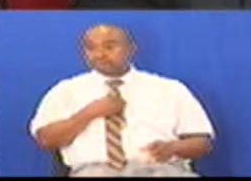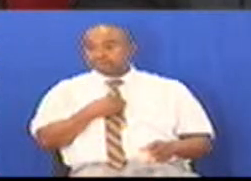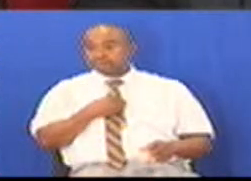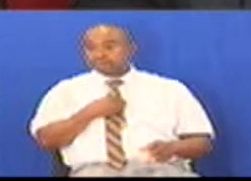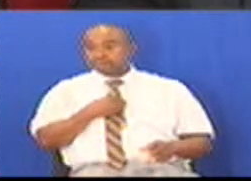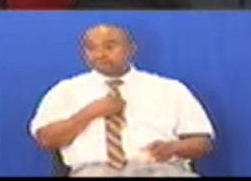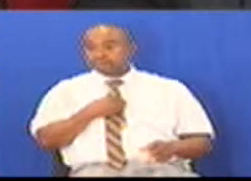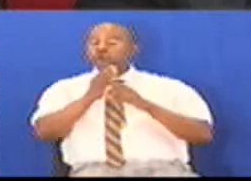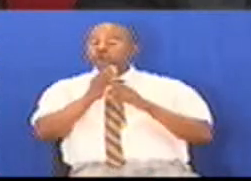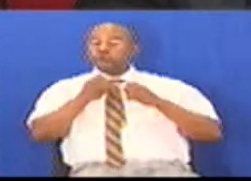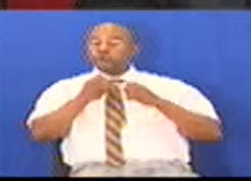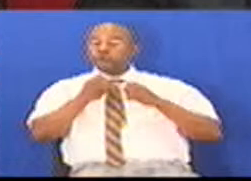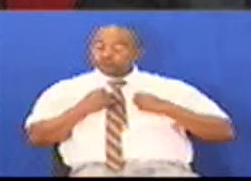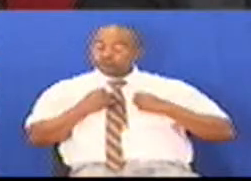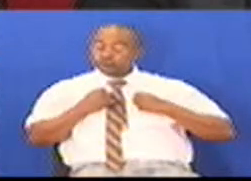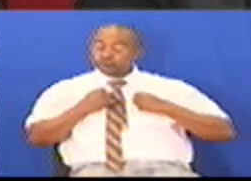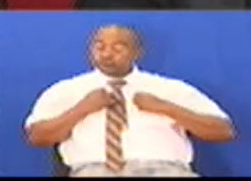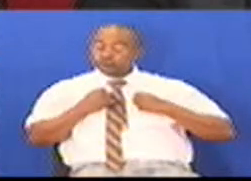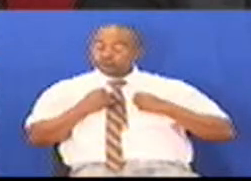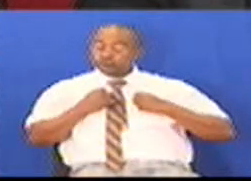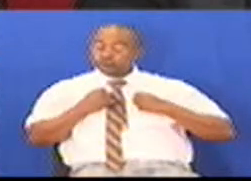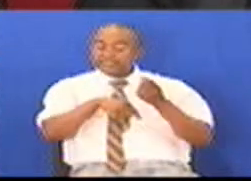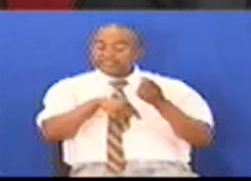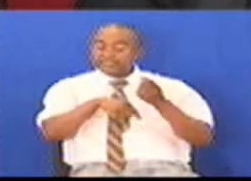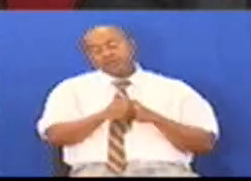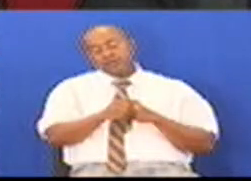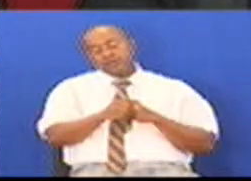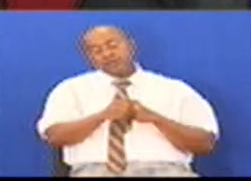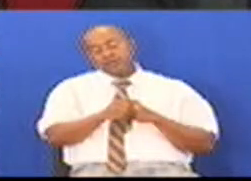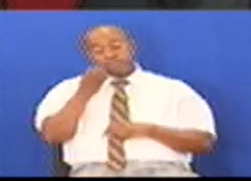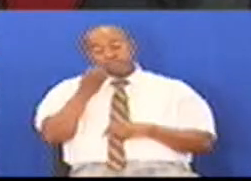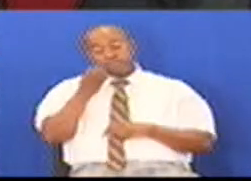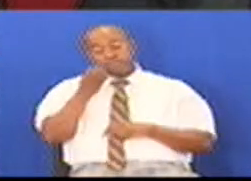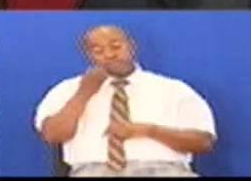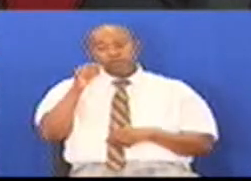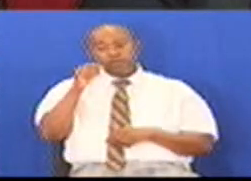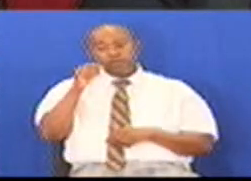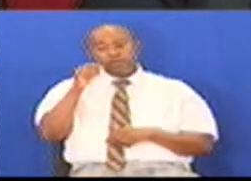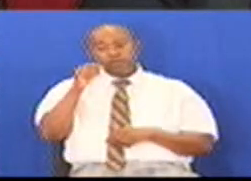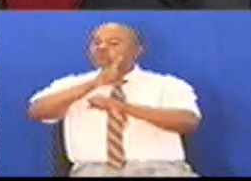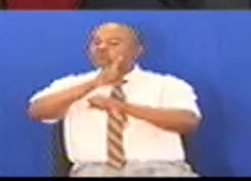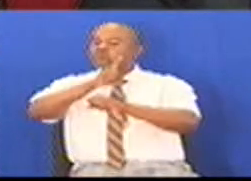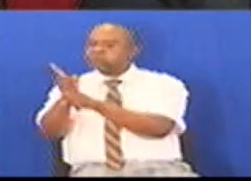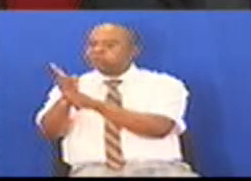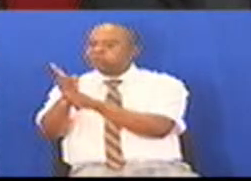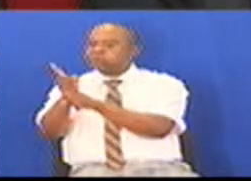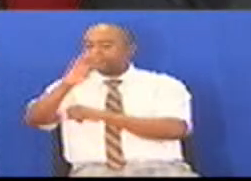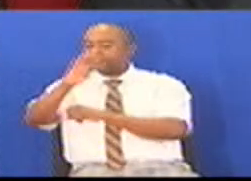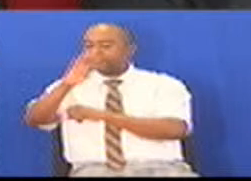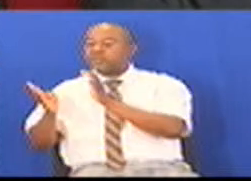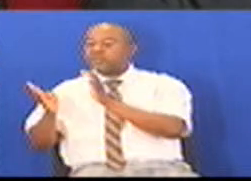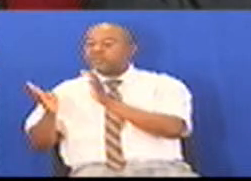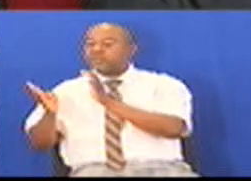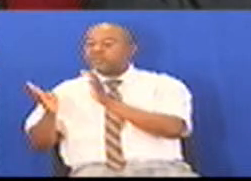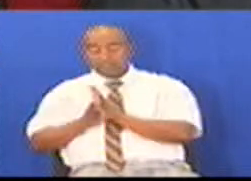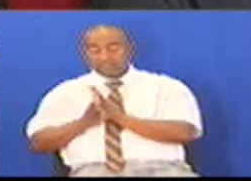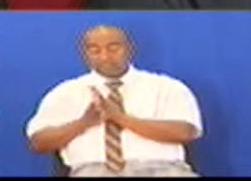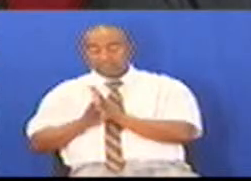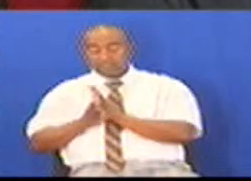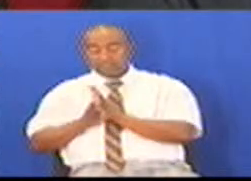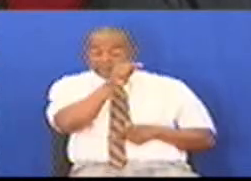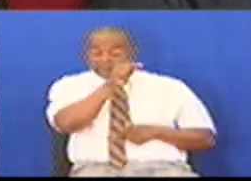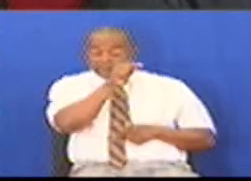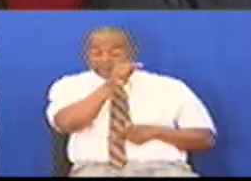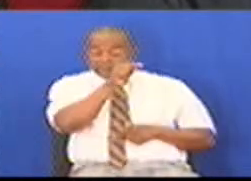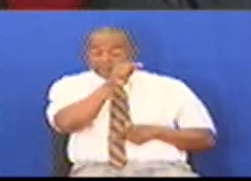janga la COVID-19. Mheshimiwa Spika, janga la COVID-19 limetokea katika kipindi cha robo ya tatu ya utekelezaji